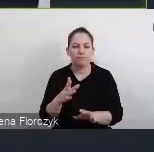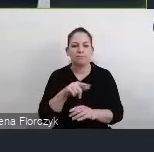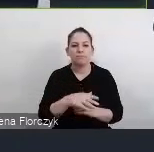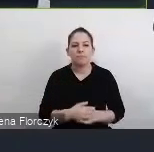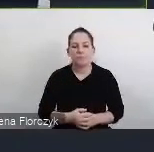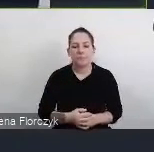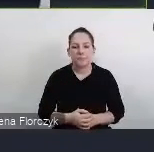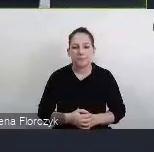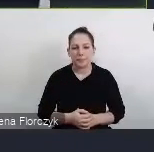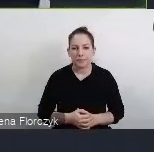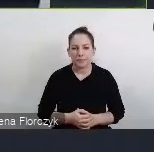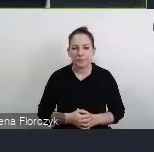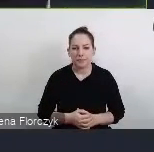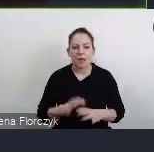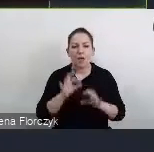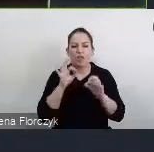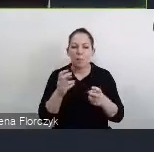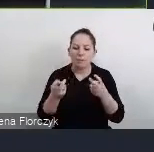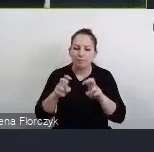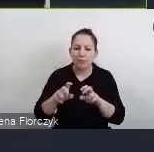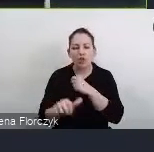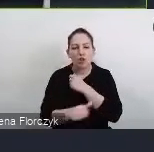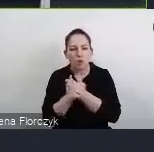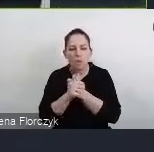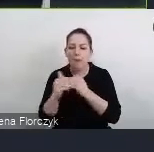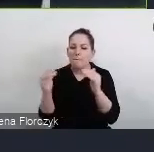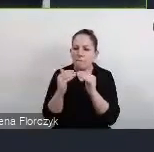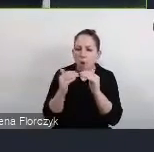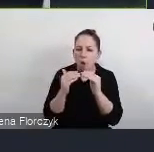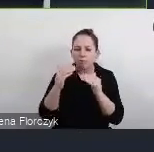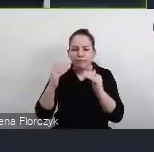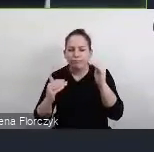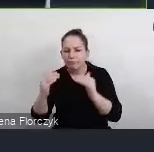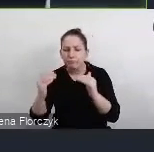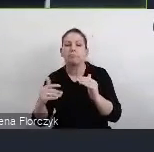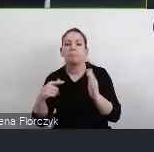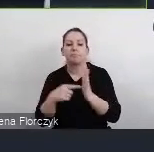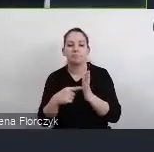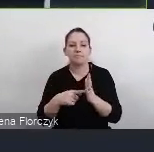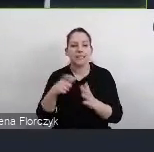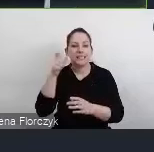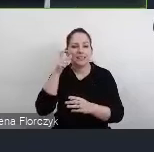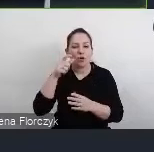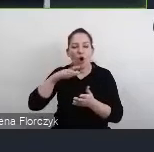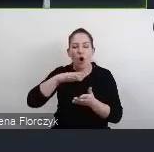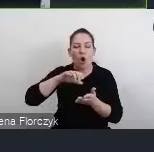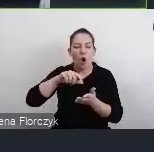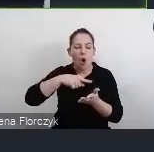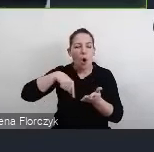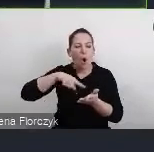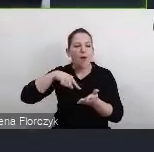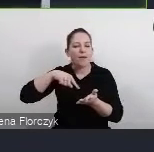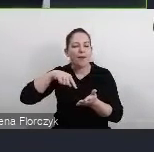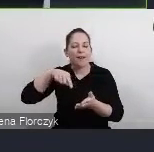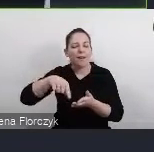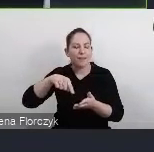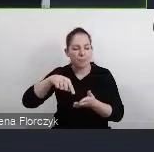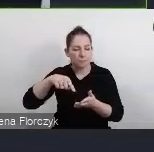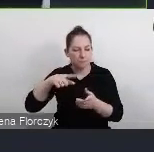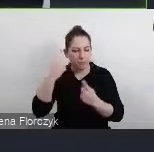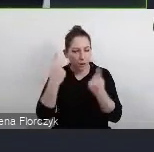jakichś dobrych dokumentów, porównywania się, szczególnie tutaj mamy Centralny Okręg Przemysłowy, czyli